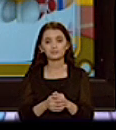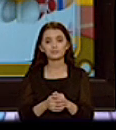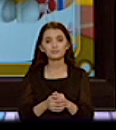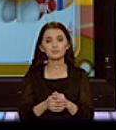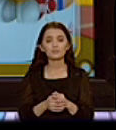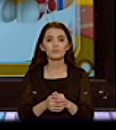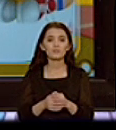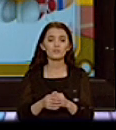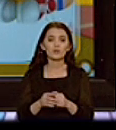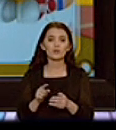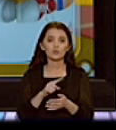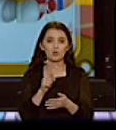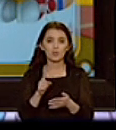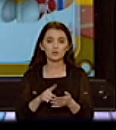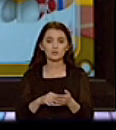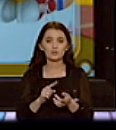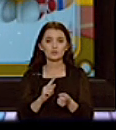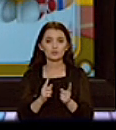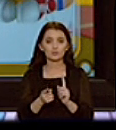Endi noma'lum son o'rniga